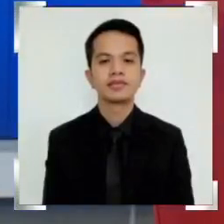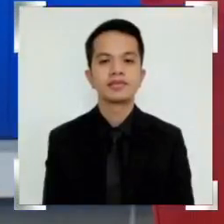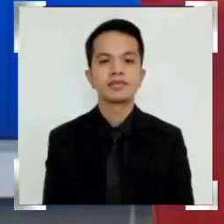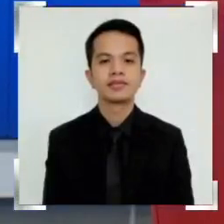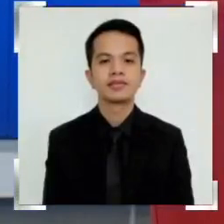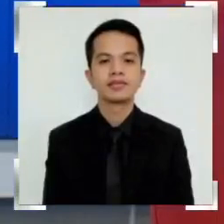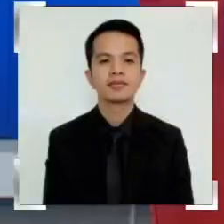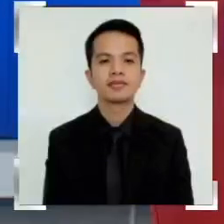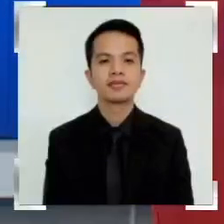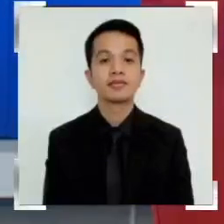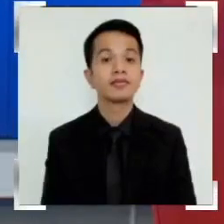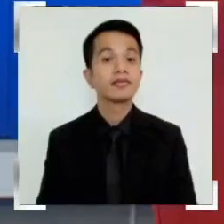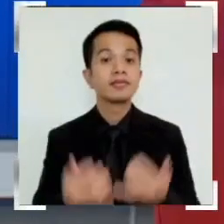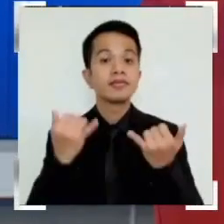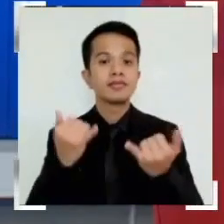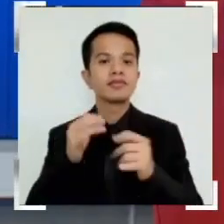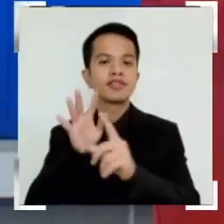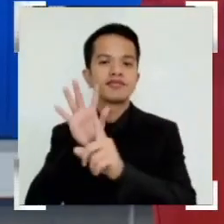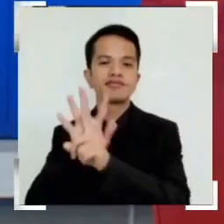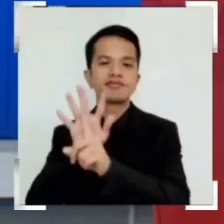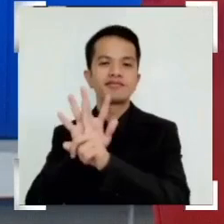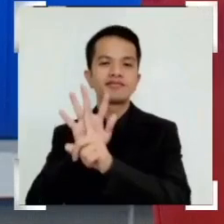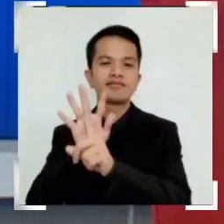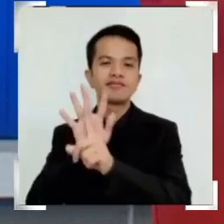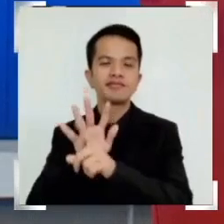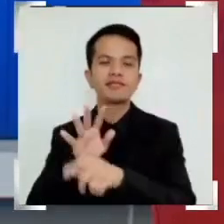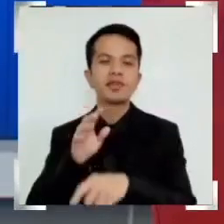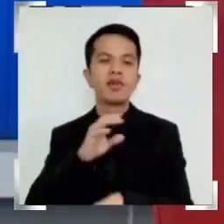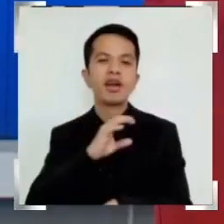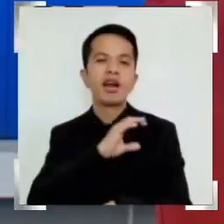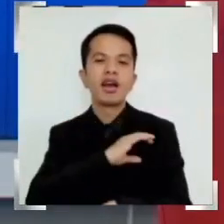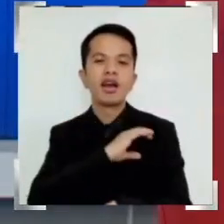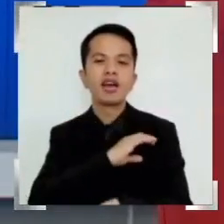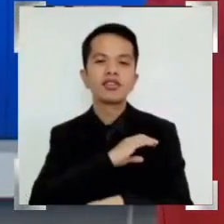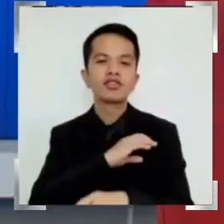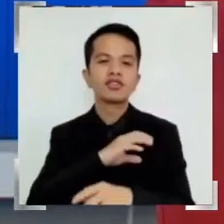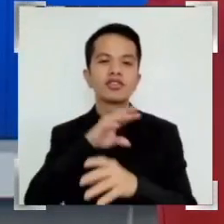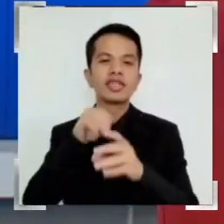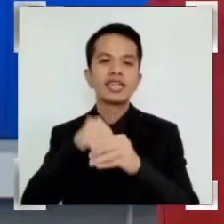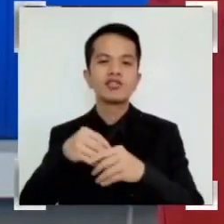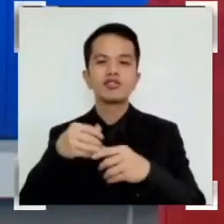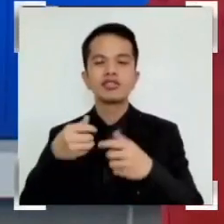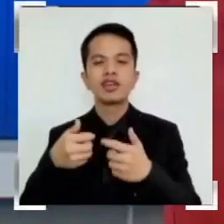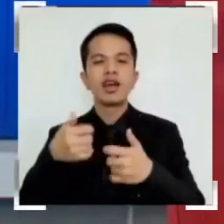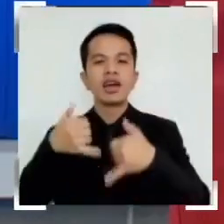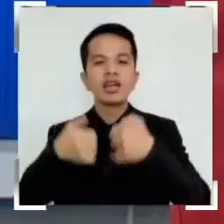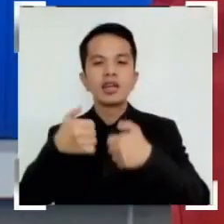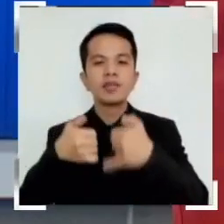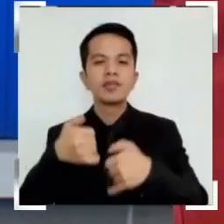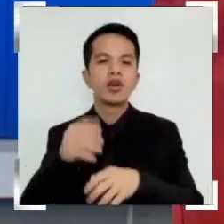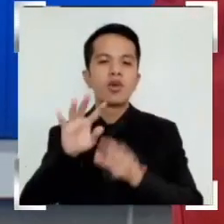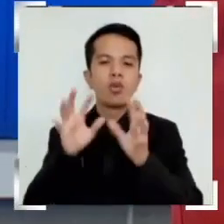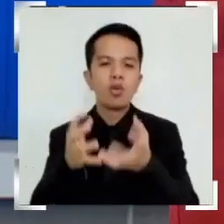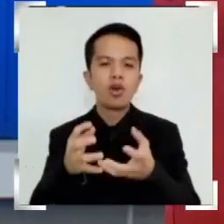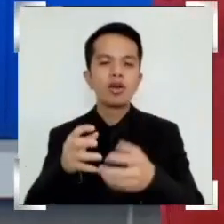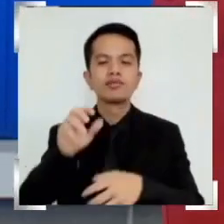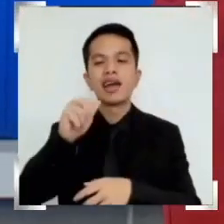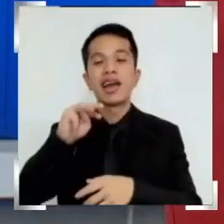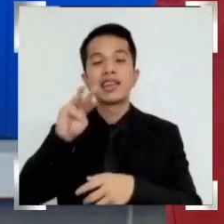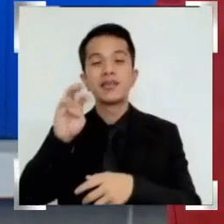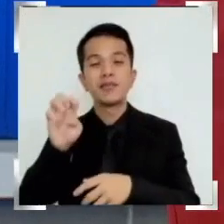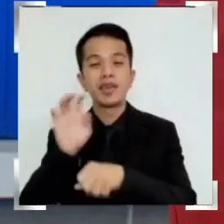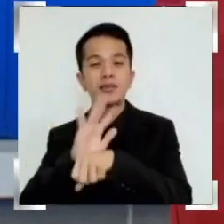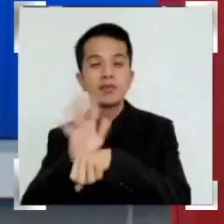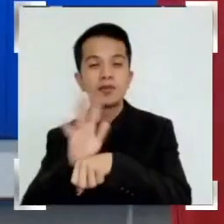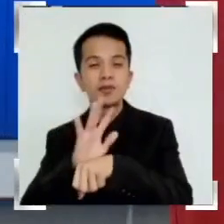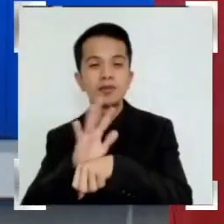Dinarayo ngayon ang samutsaring karakter mula sa gaming world, anime at movies na tampok sa